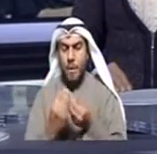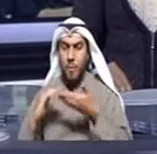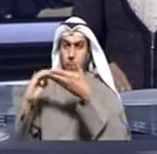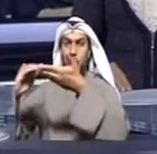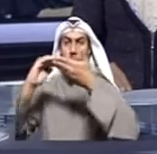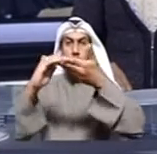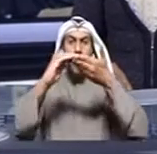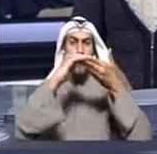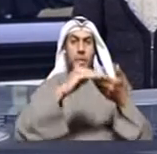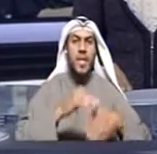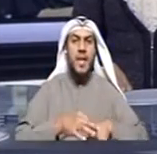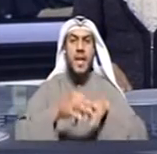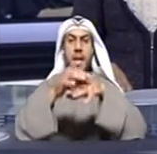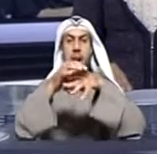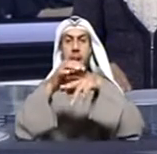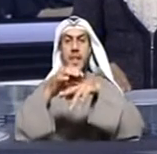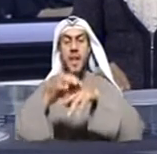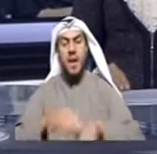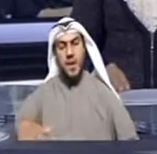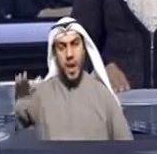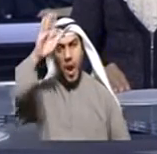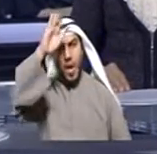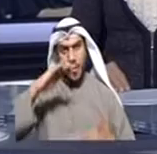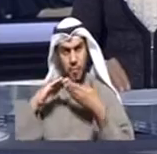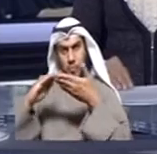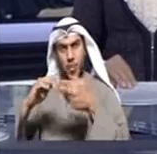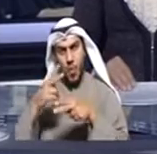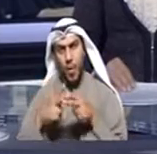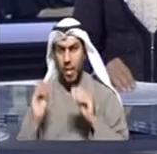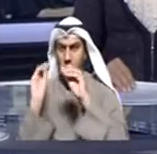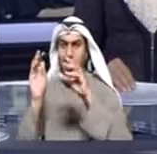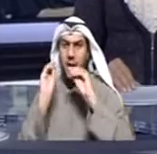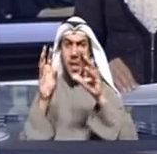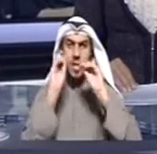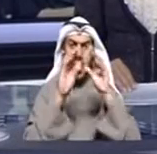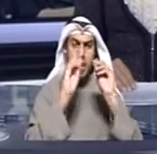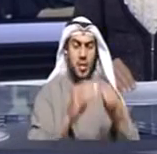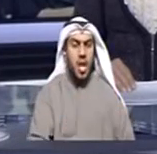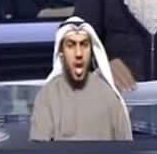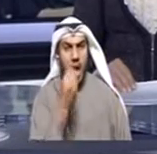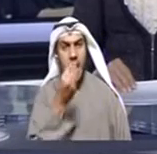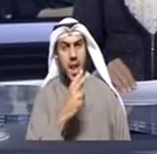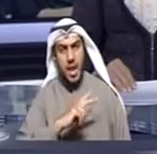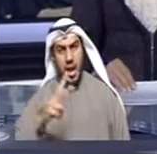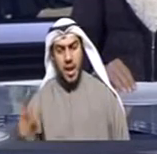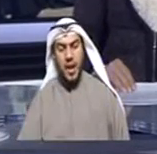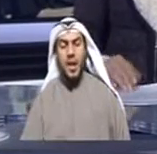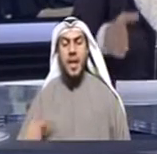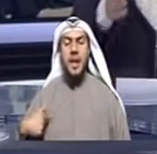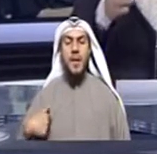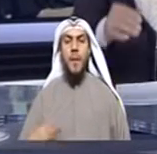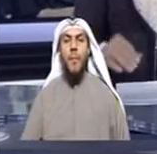محافظة نينوى في مخيمات نزوع بمحافظات الفرات الأوسط في إطار حملة الكويت بجانبكم.